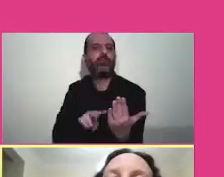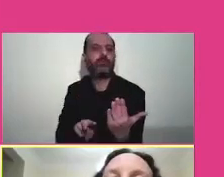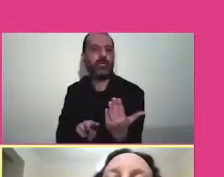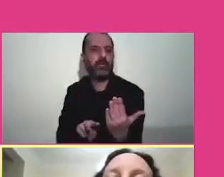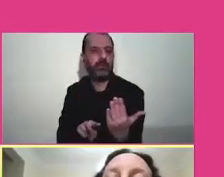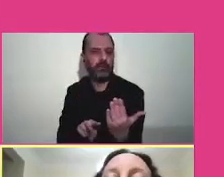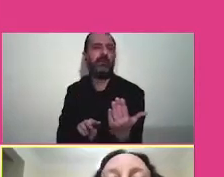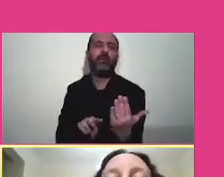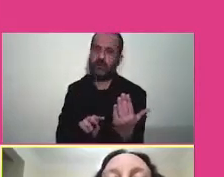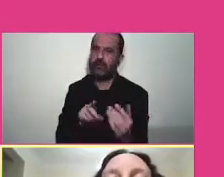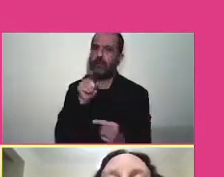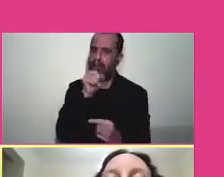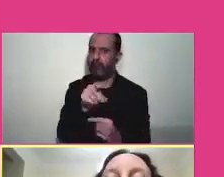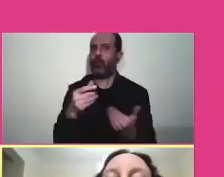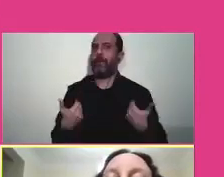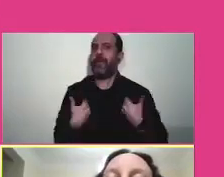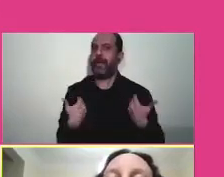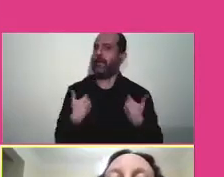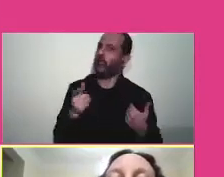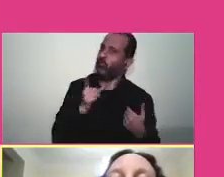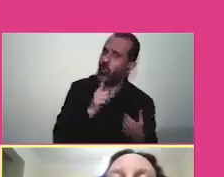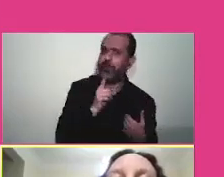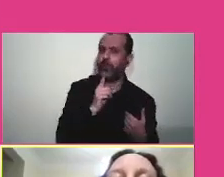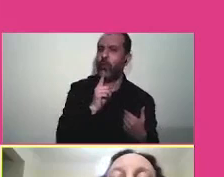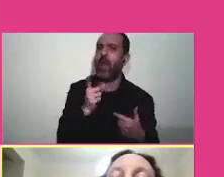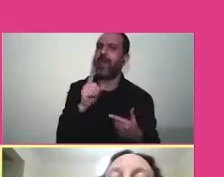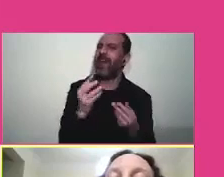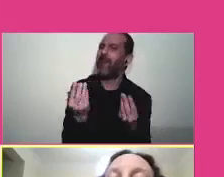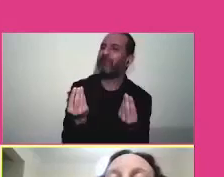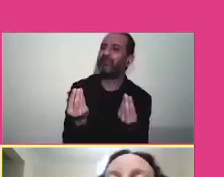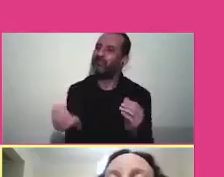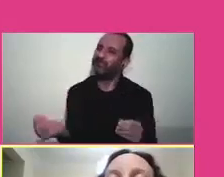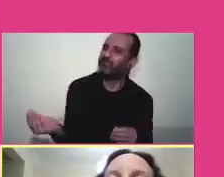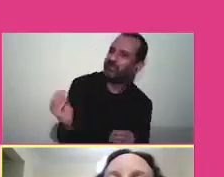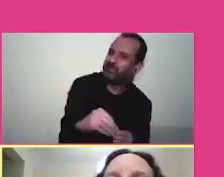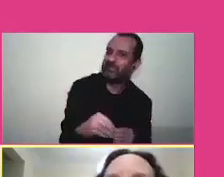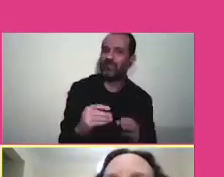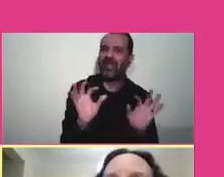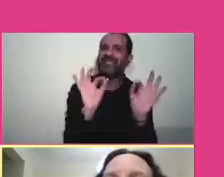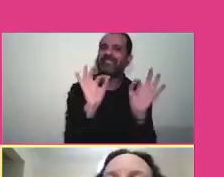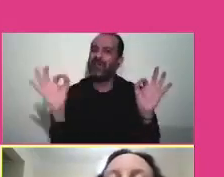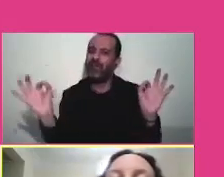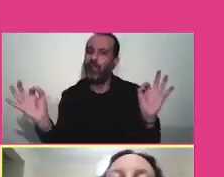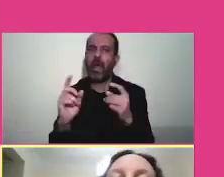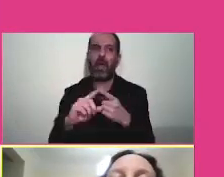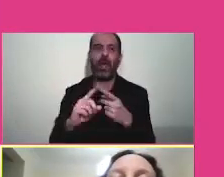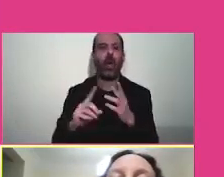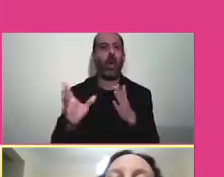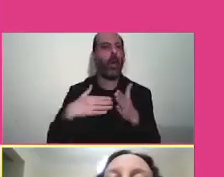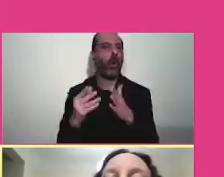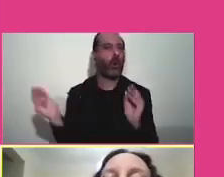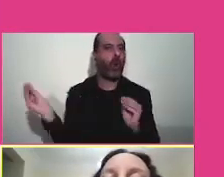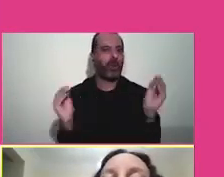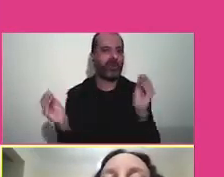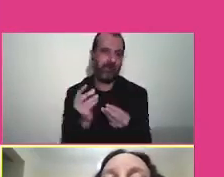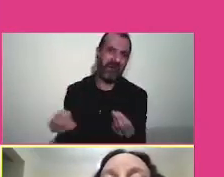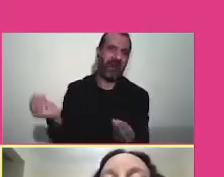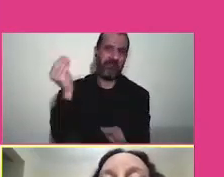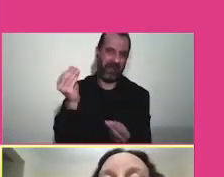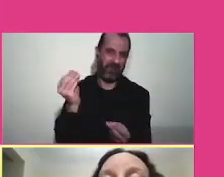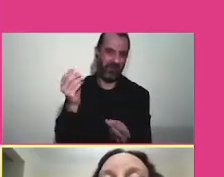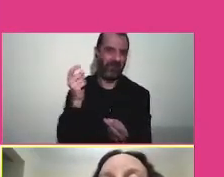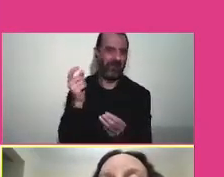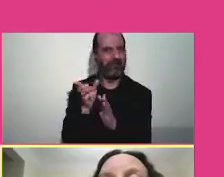όπου ουσιαστικά είναι το ίδιο παιχνίδι, αλλά χρησιμοποιούμε περισσότερο σύμβολα και χρώματα. Και